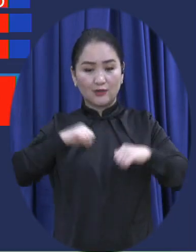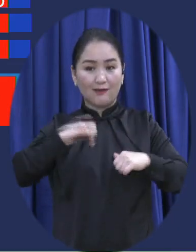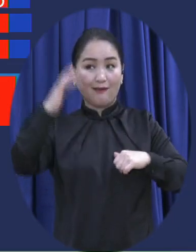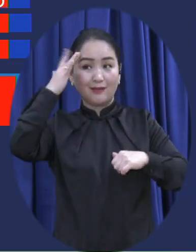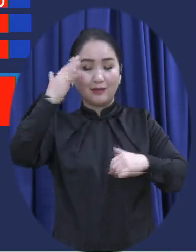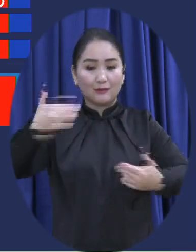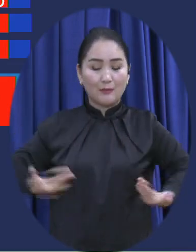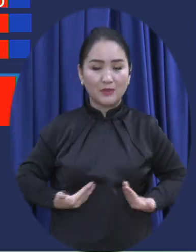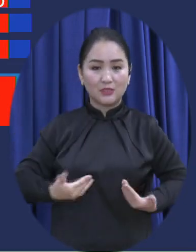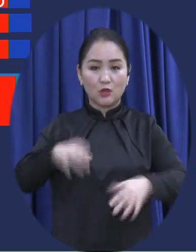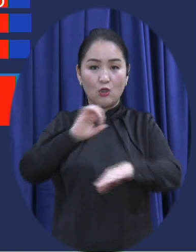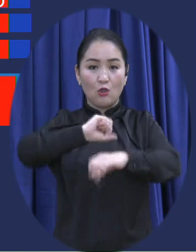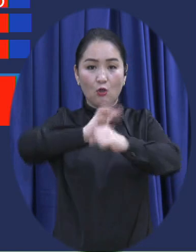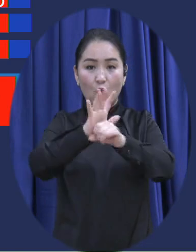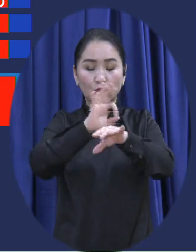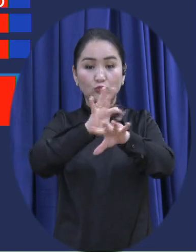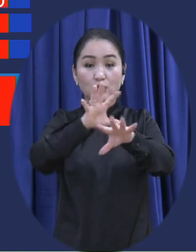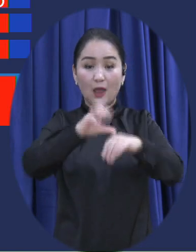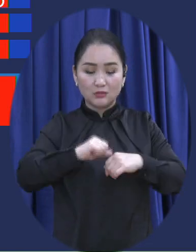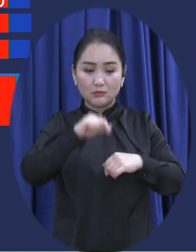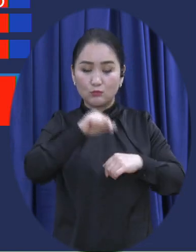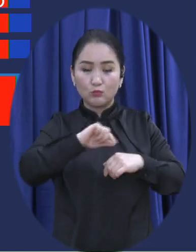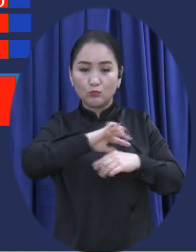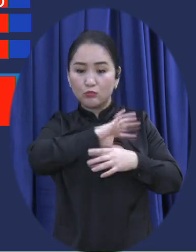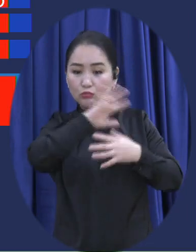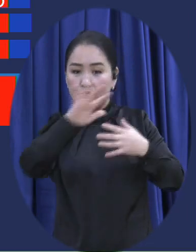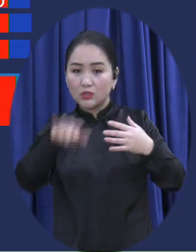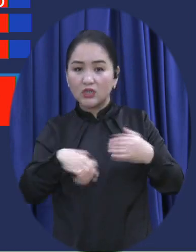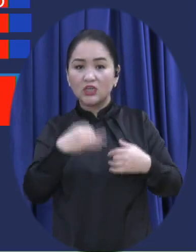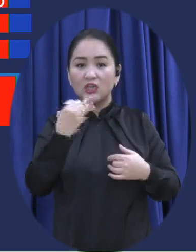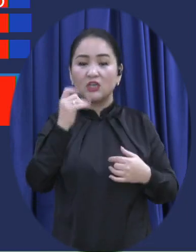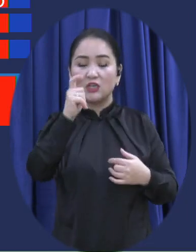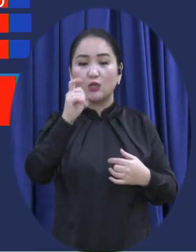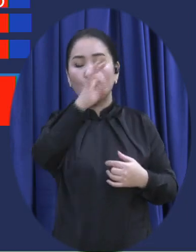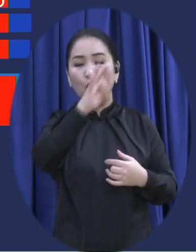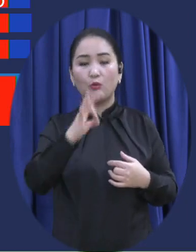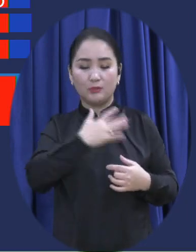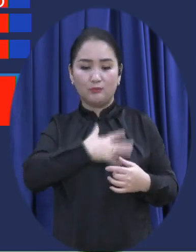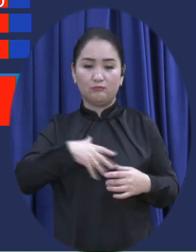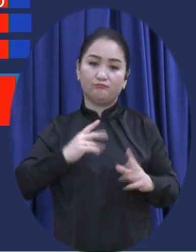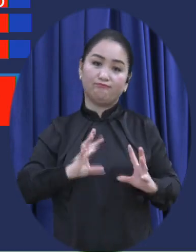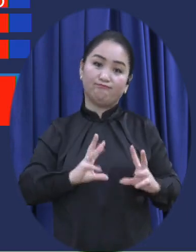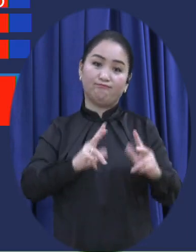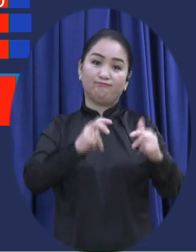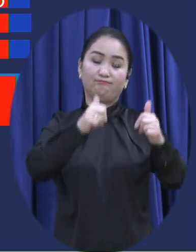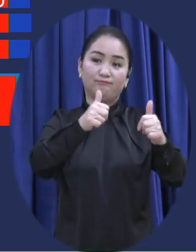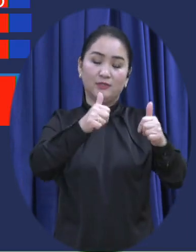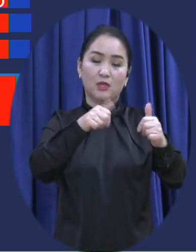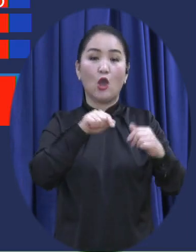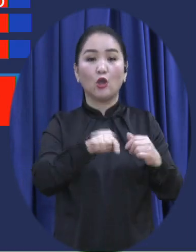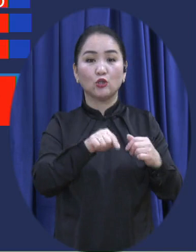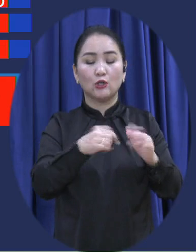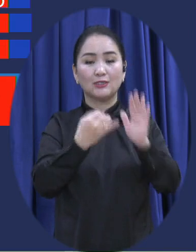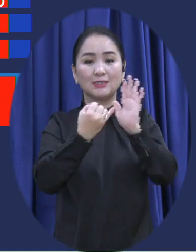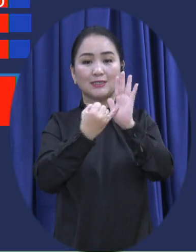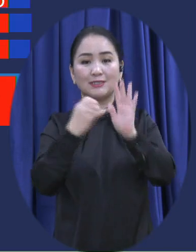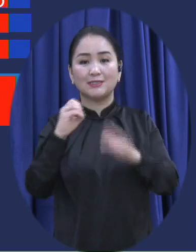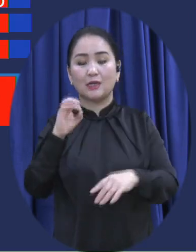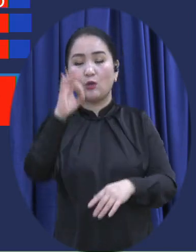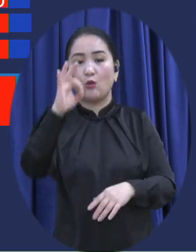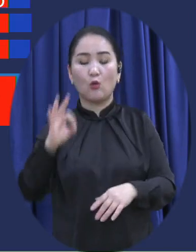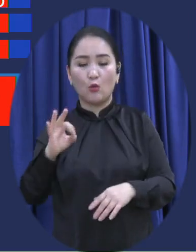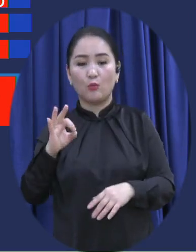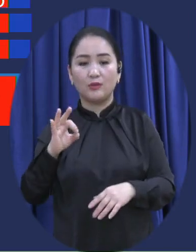өвчлсөн. За энэ хүмүүс бол ихэнх нь одоо биеийн байдал бол эдгэрч хэвийн байдалд орсон. Ерөнхийдөө нэг одоо 60 гаруй хувь нь бол